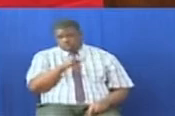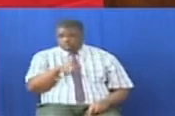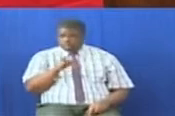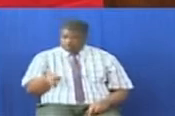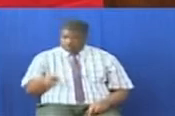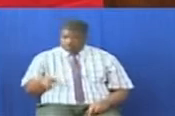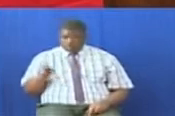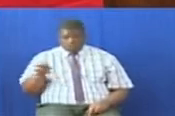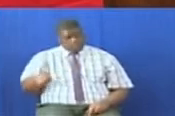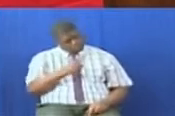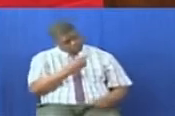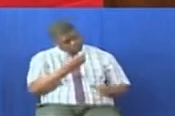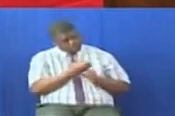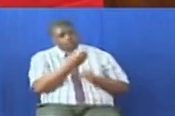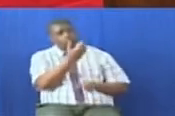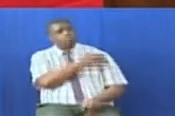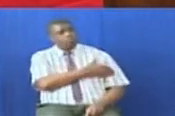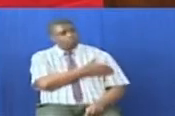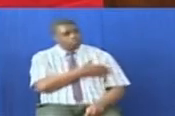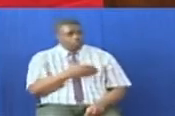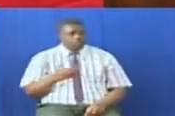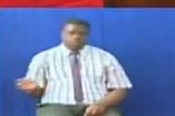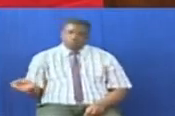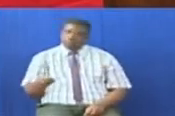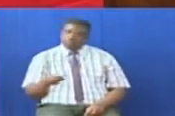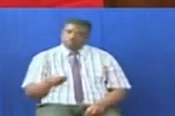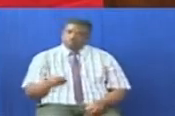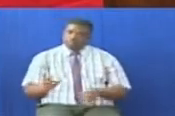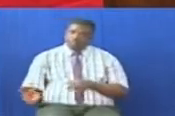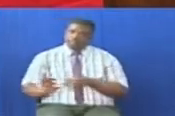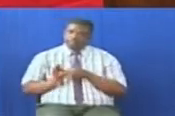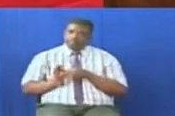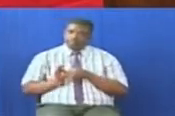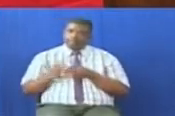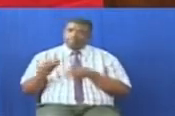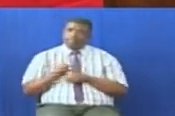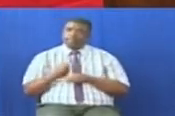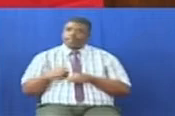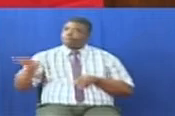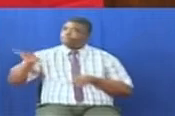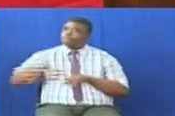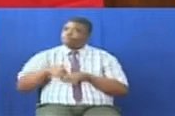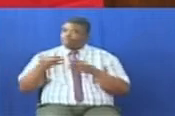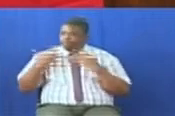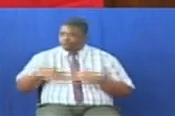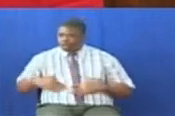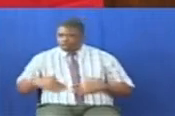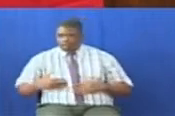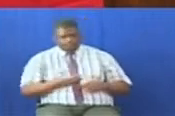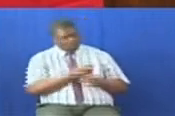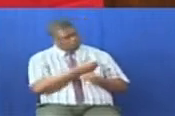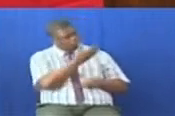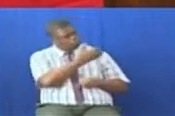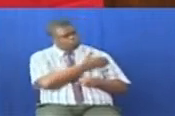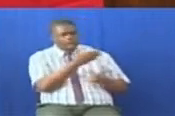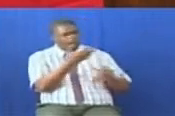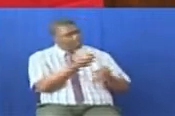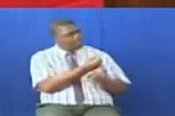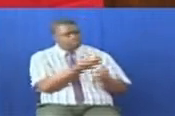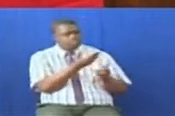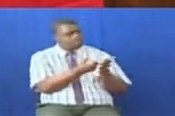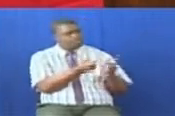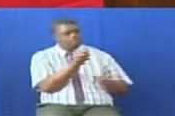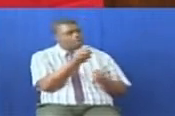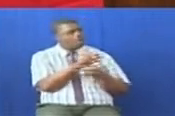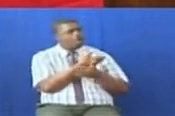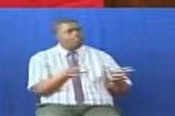huduma, wakati unawashawishi kujiunga wawe na bima, alafu wanaenda kupata huduma hawazipati kwa sababu madawa